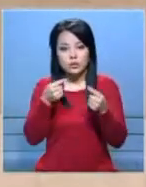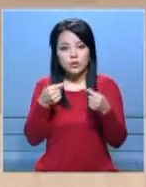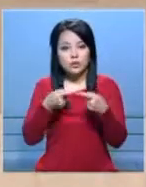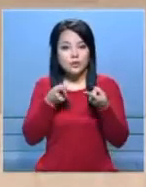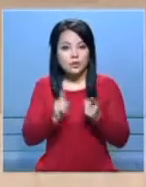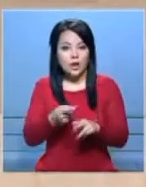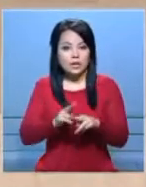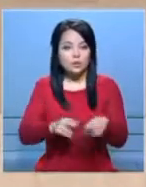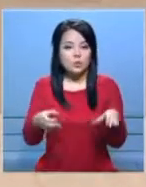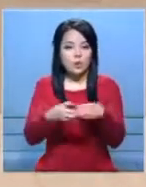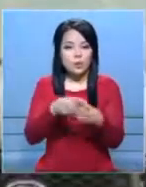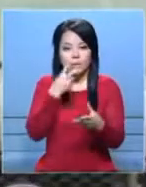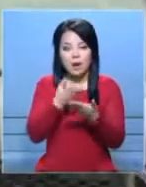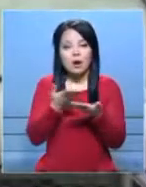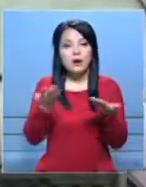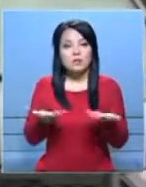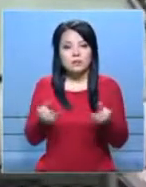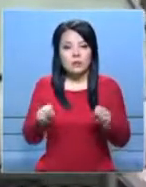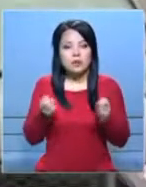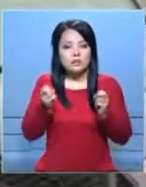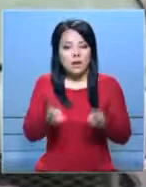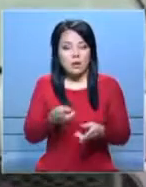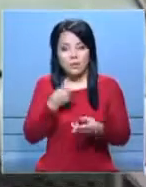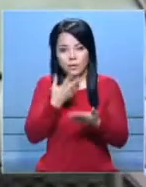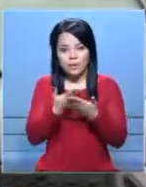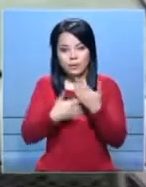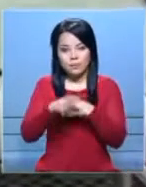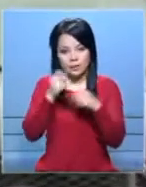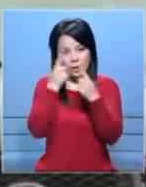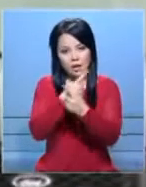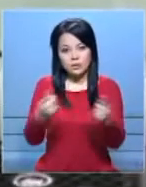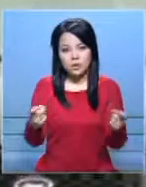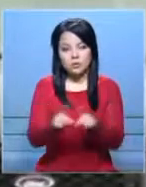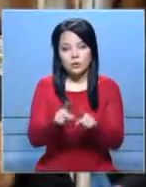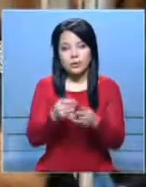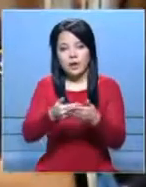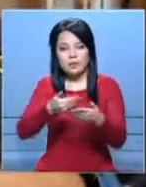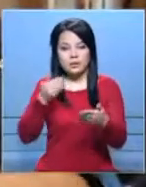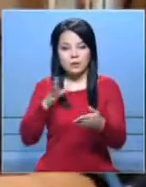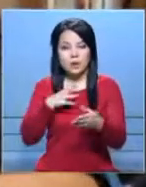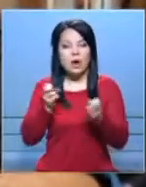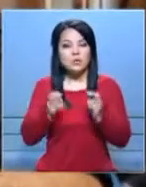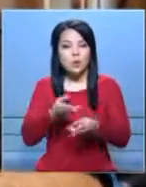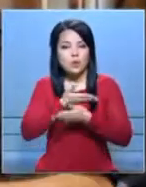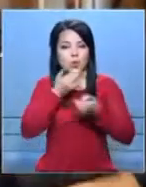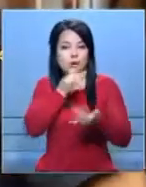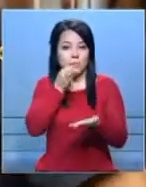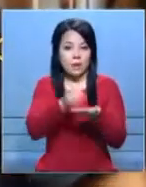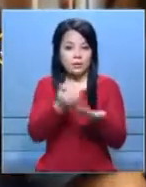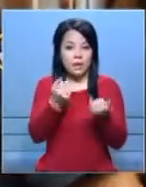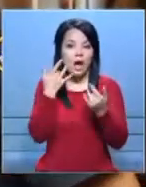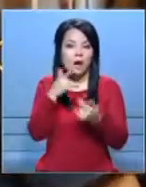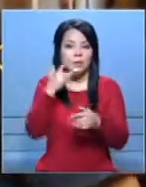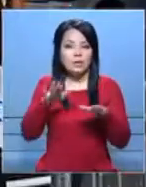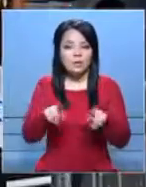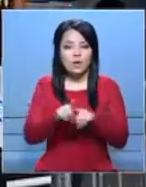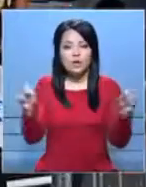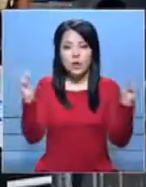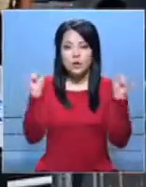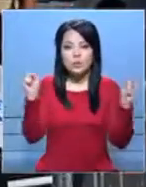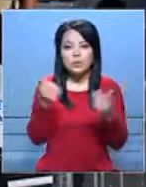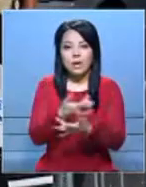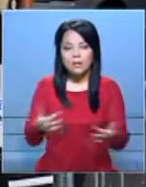радикалды топтардан төніп тұрған қандай да бір қауіптің жоқ екенін жариялап үлгерді. Джорджия штатының Атланта қаласында бүгін америкалық әйгілі спорт